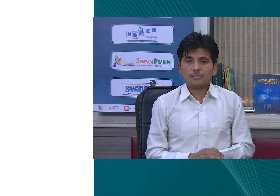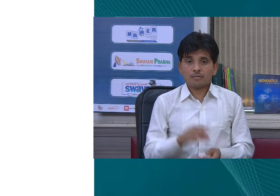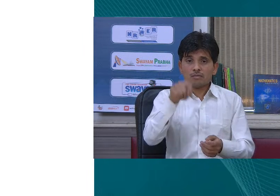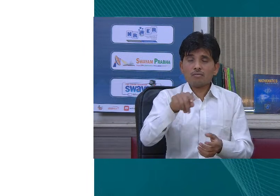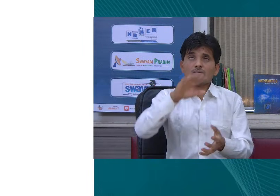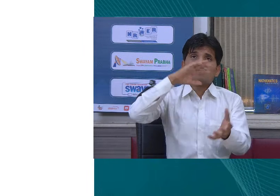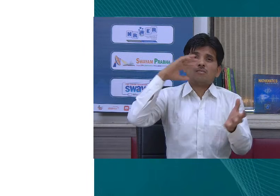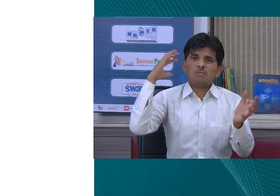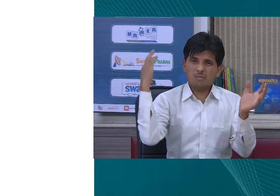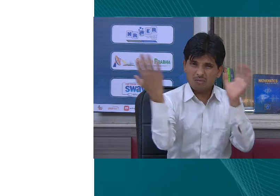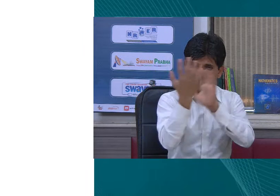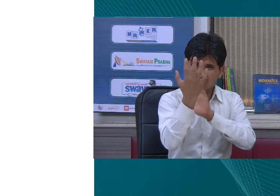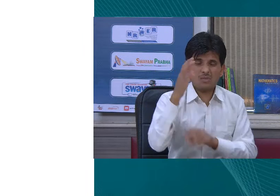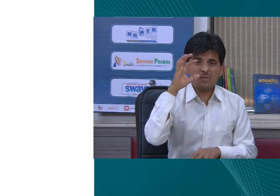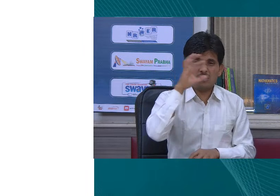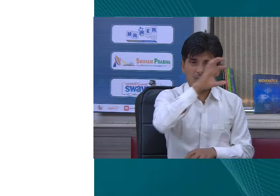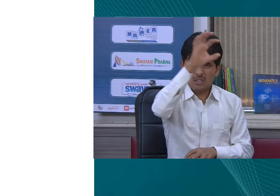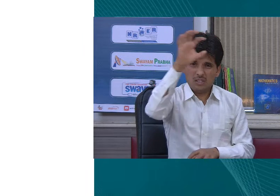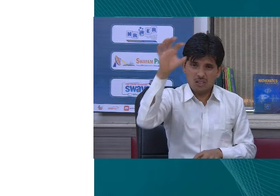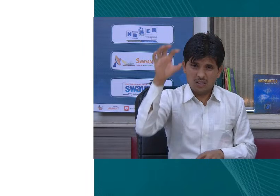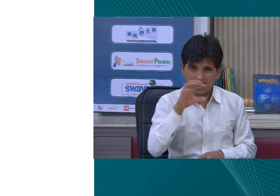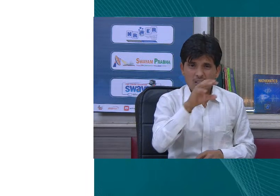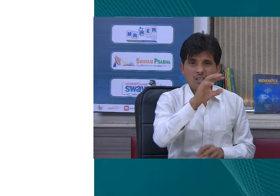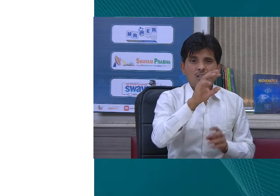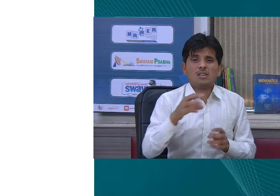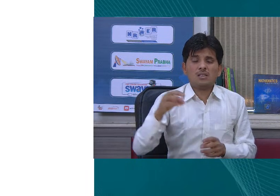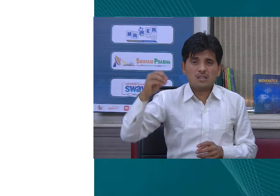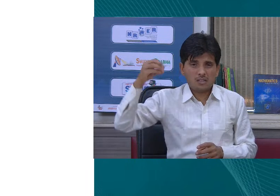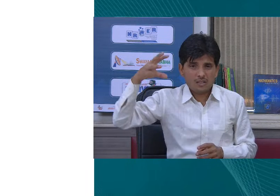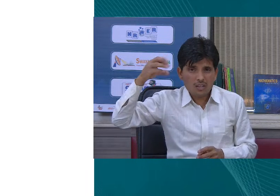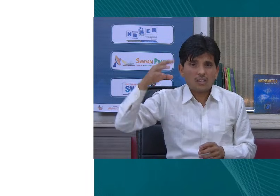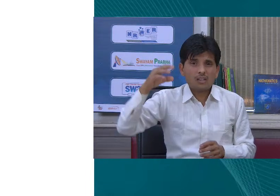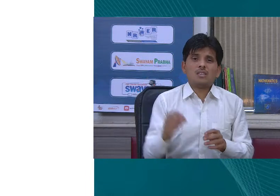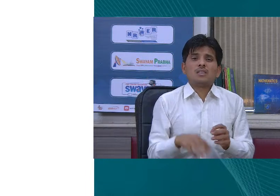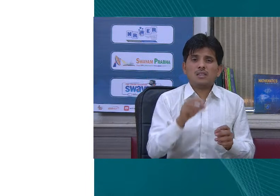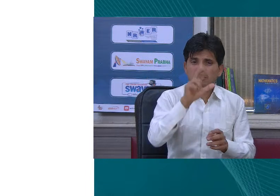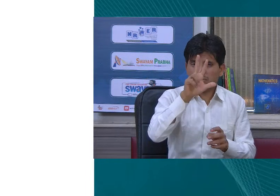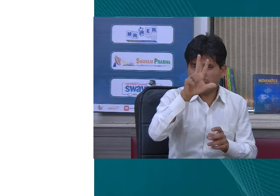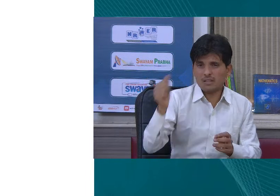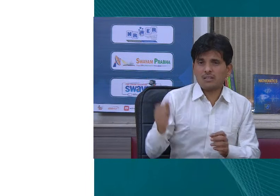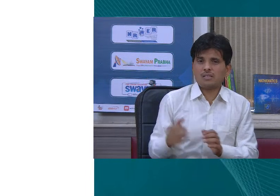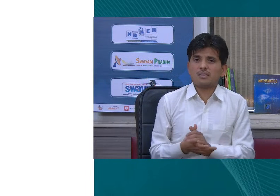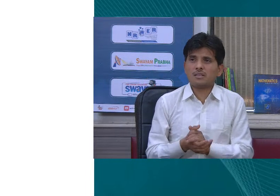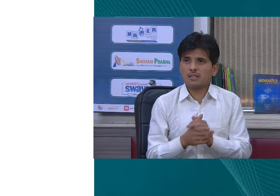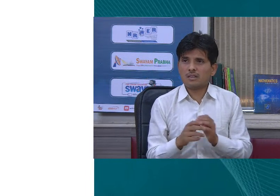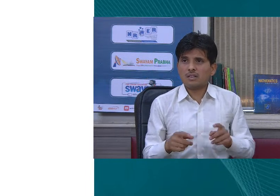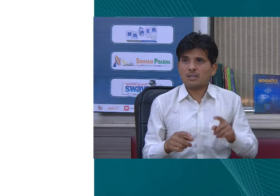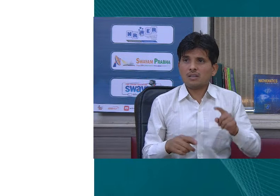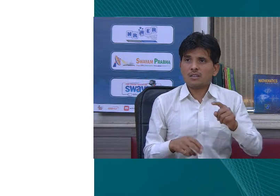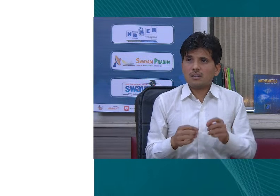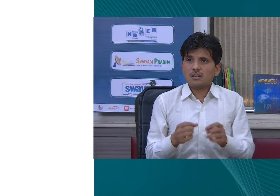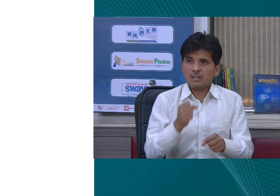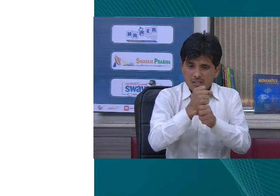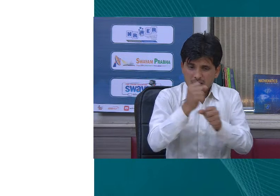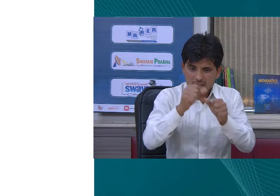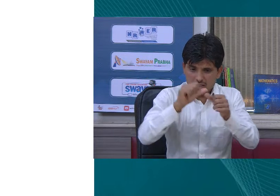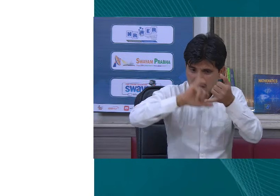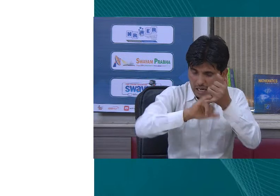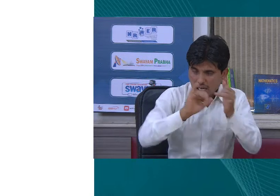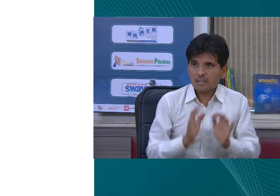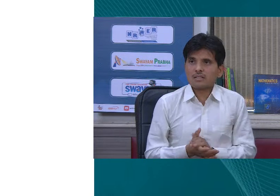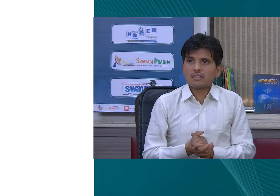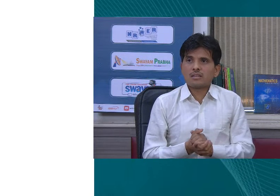ब्रह्मांड में बहुत सारे ऐसे गैलेक्सीज हैं, अनगिनत गैलेक्सीज, जो देयर आर लैक्स